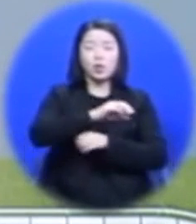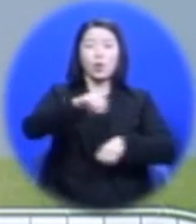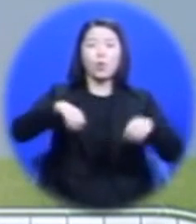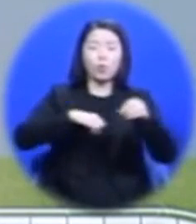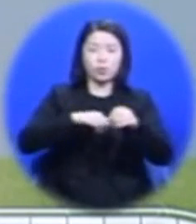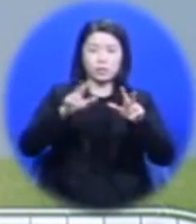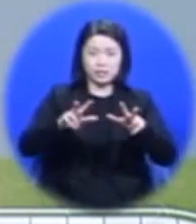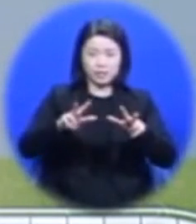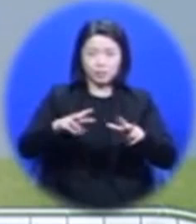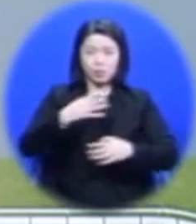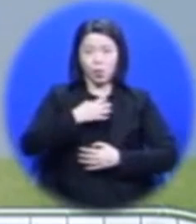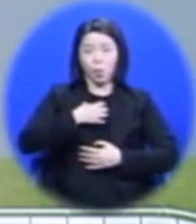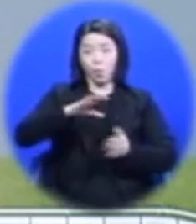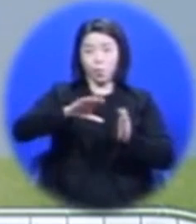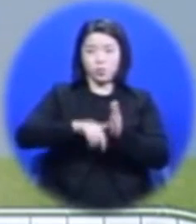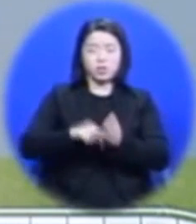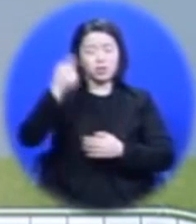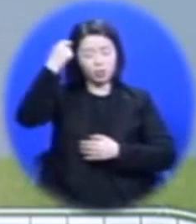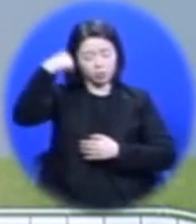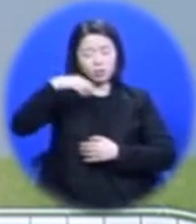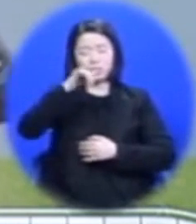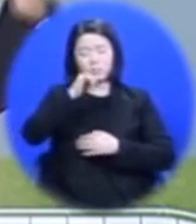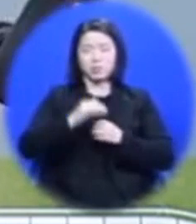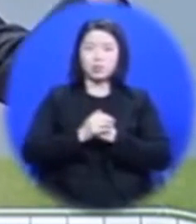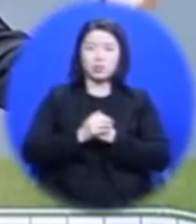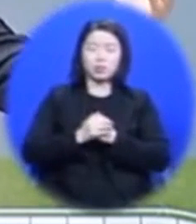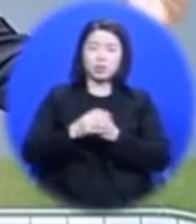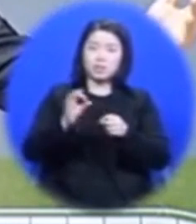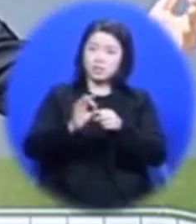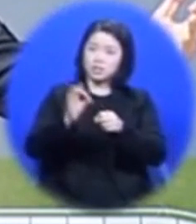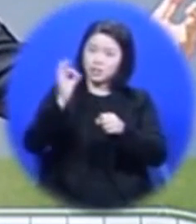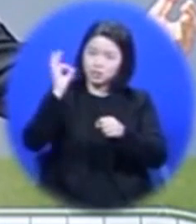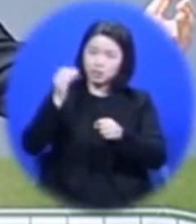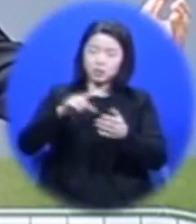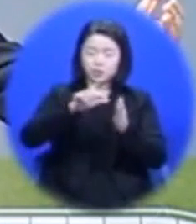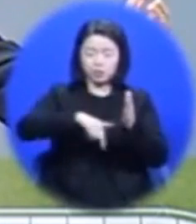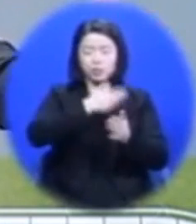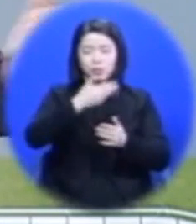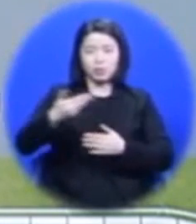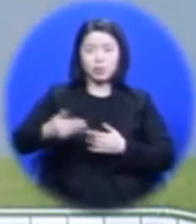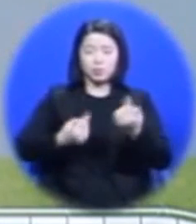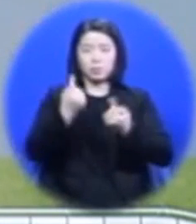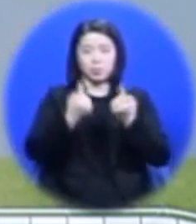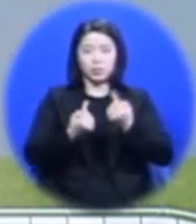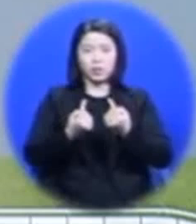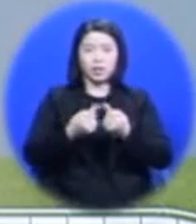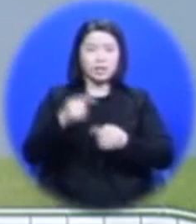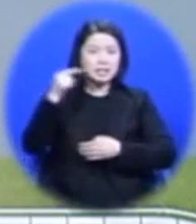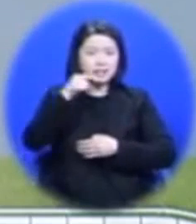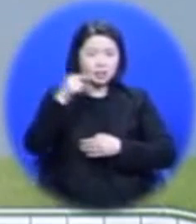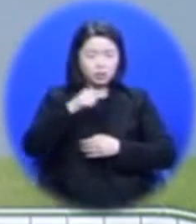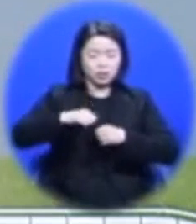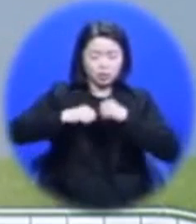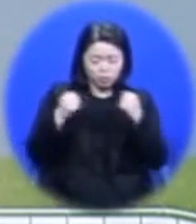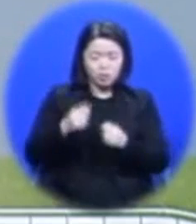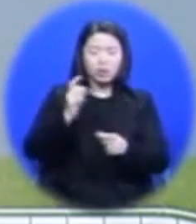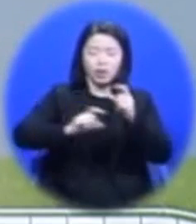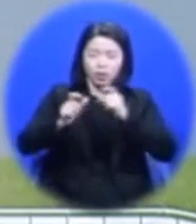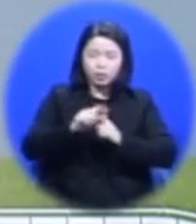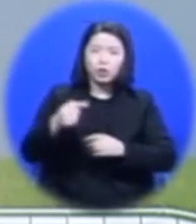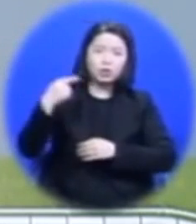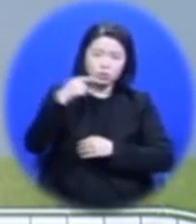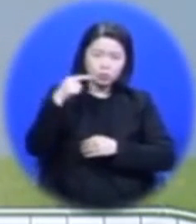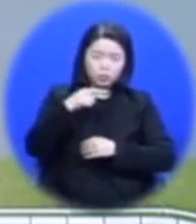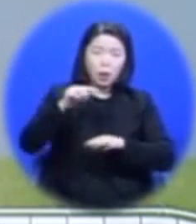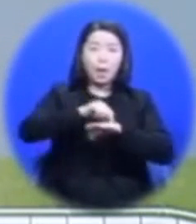지금이 위기가 왔다고 생각합니다. 지난 10여 년 지난 세월보다 철저히 순종하고 또 철저히